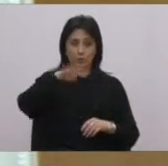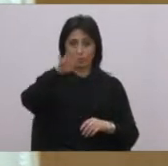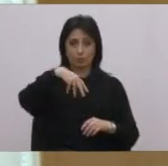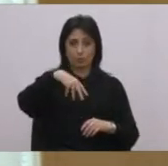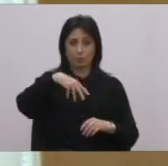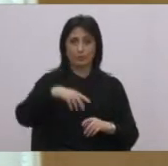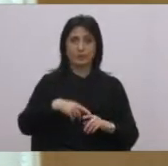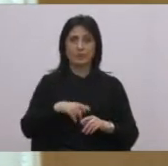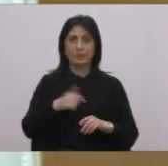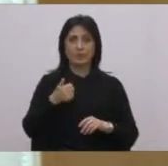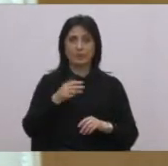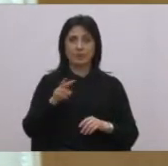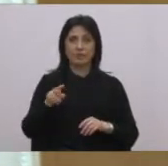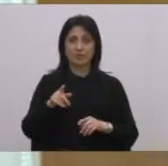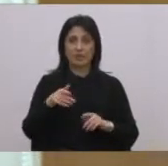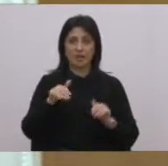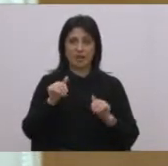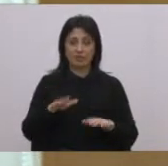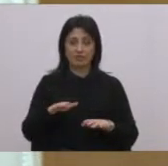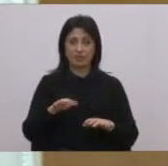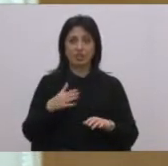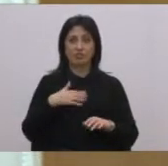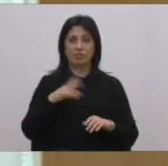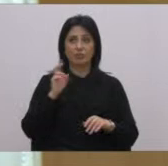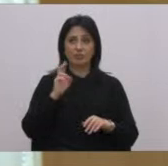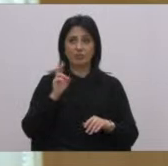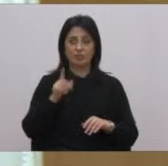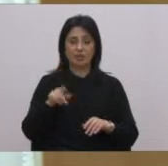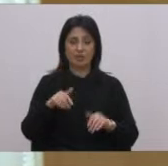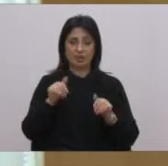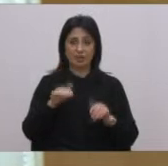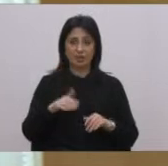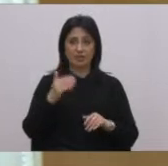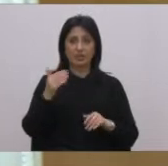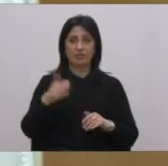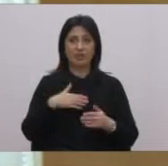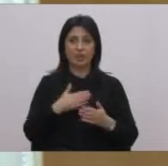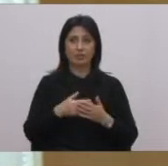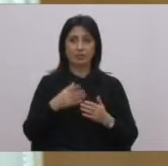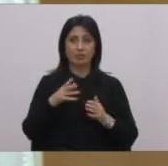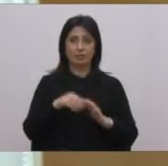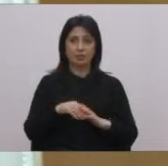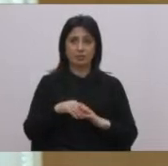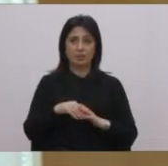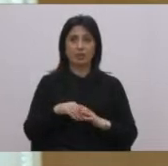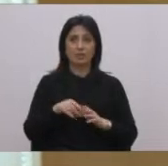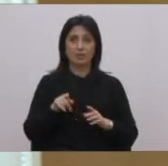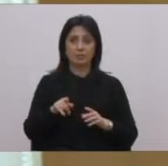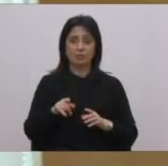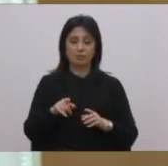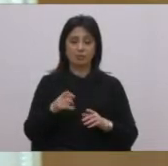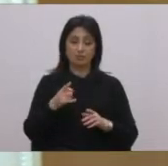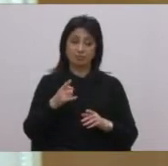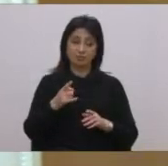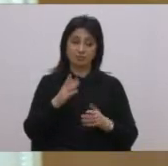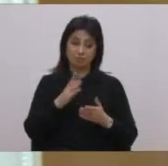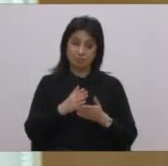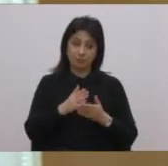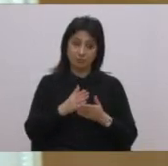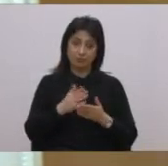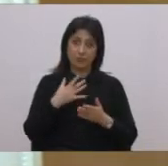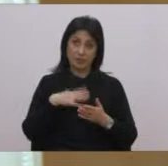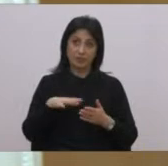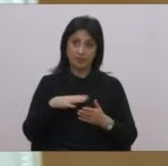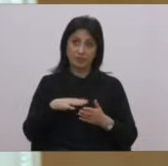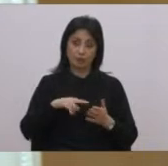mitorom premieri skadazvotuleba chveni mtavrobis kleni gadazvotuleba tkveni aktivuri chartuloba imrets padebs imisatvis rom